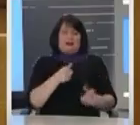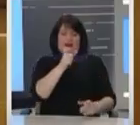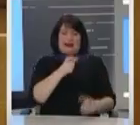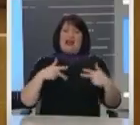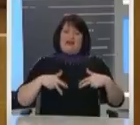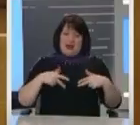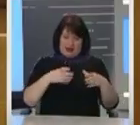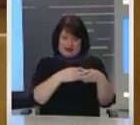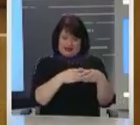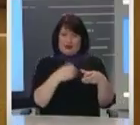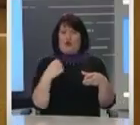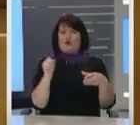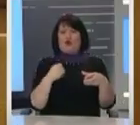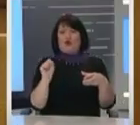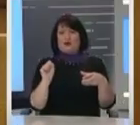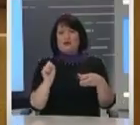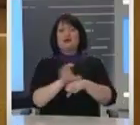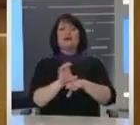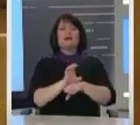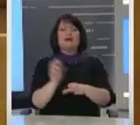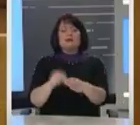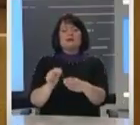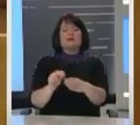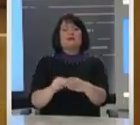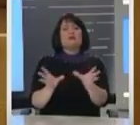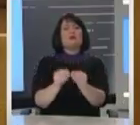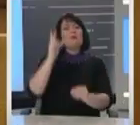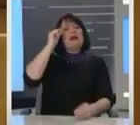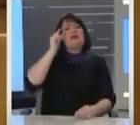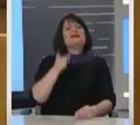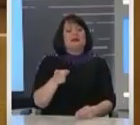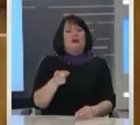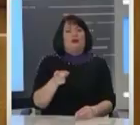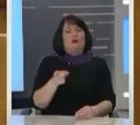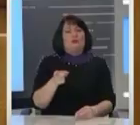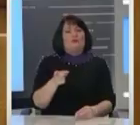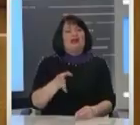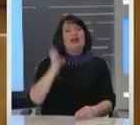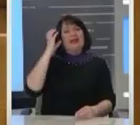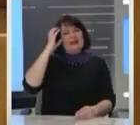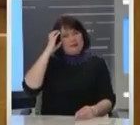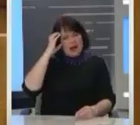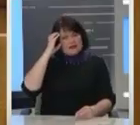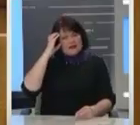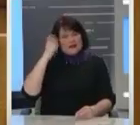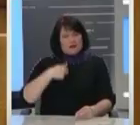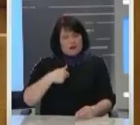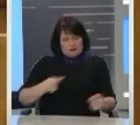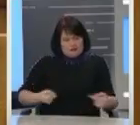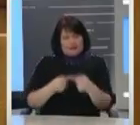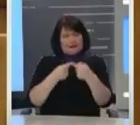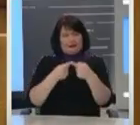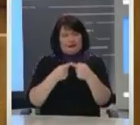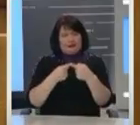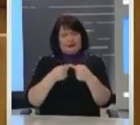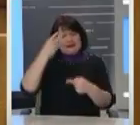Αρνείται η κυβέρνηση τις ηλεκτρονικές ψηφοφορίες στα πανεπιστήμια. Θυμάστε τη σύγκρουσή μου ίσως εδώ, με